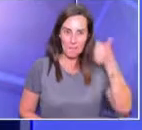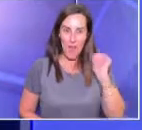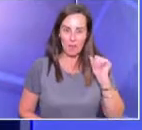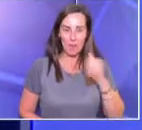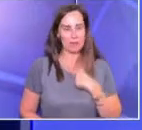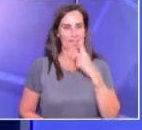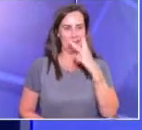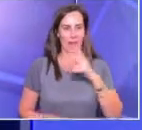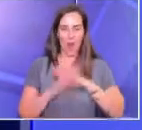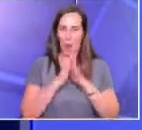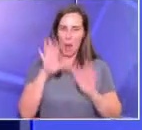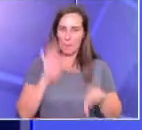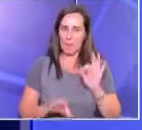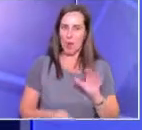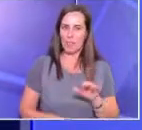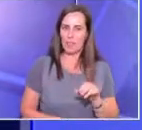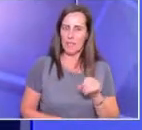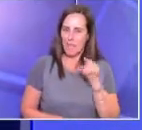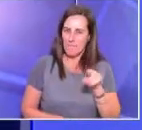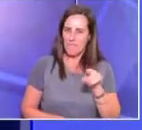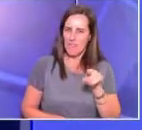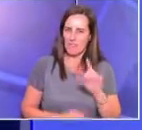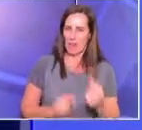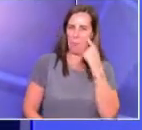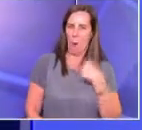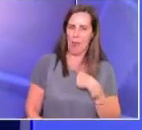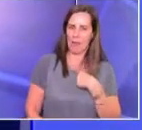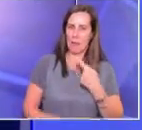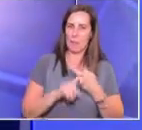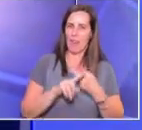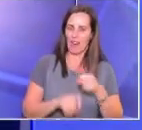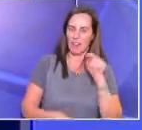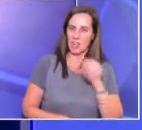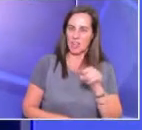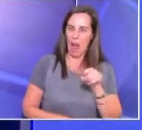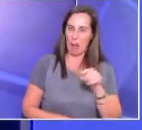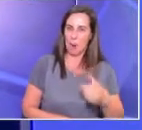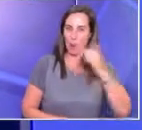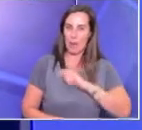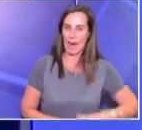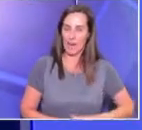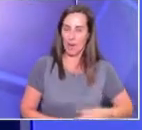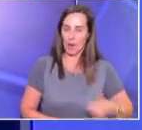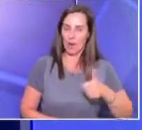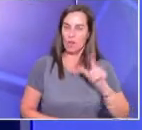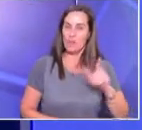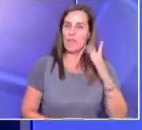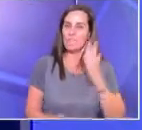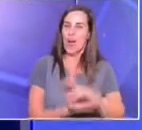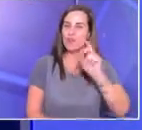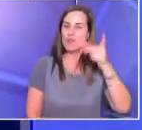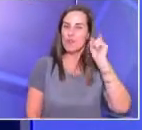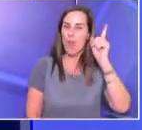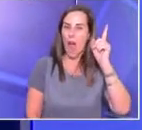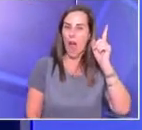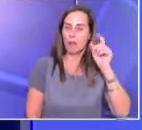ואתמול אני מסתכל על כל הבחירות, וזו תוצאה שבולטת לי בעיניים בנהריה. שם ג'קי סבג, ראש העירייה המכהן מזה 30